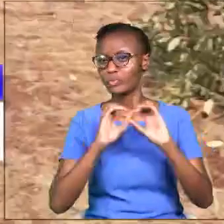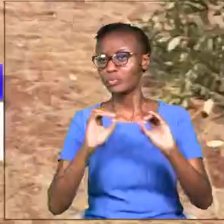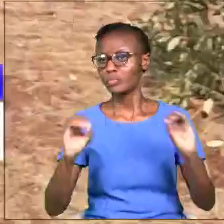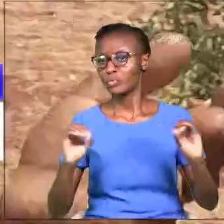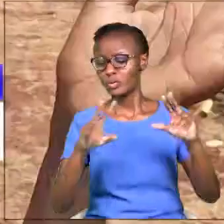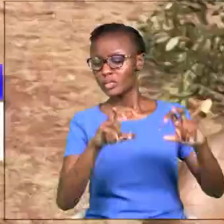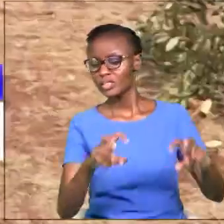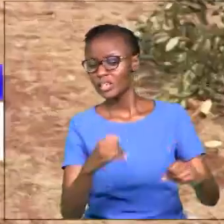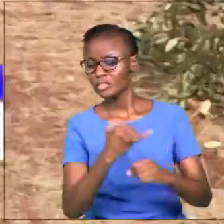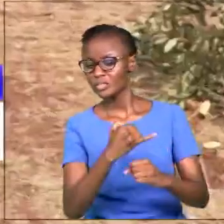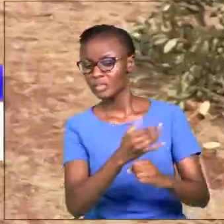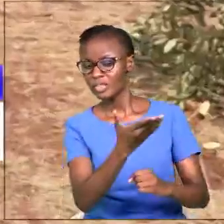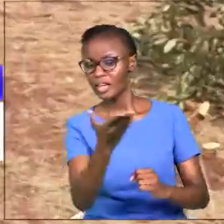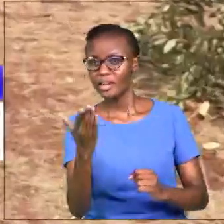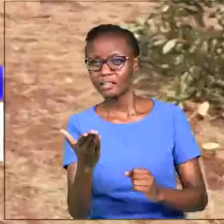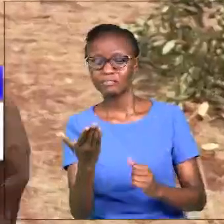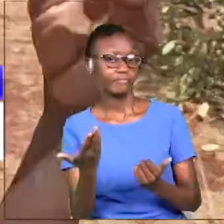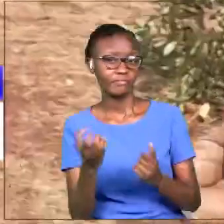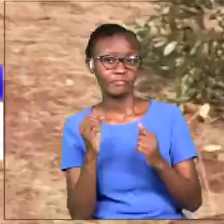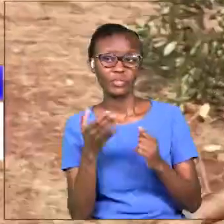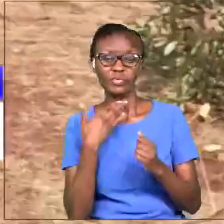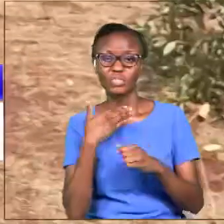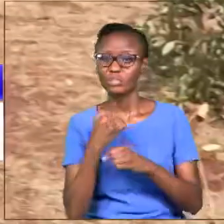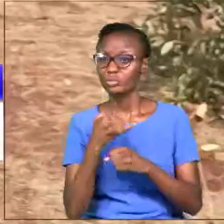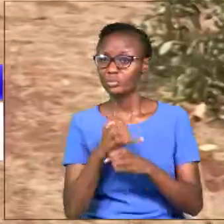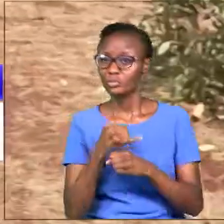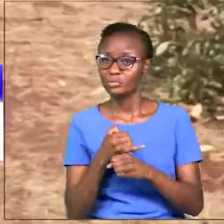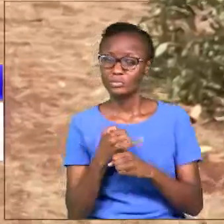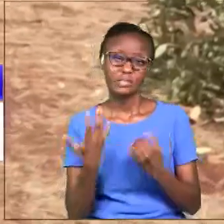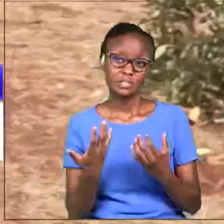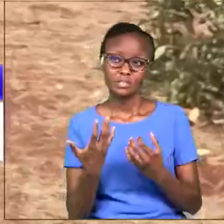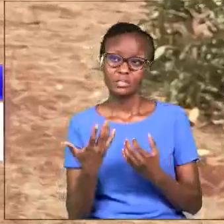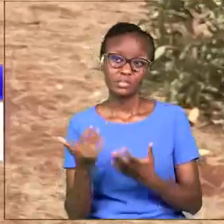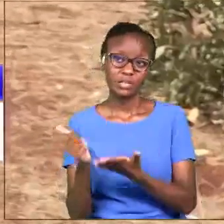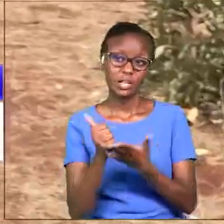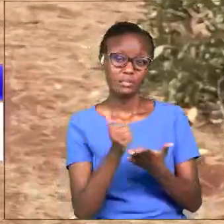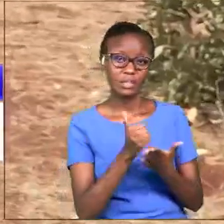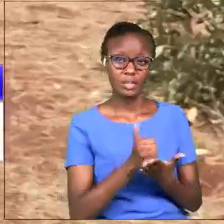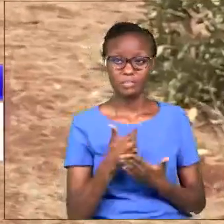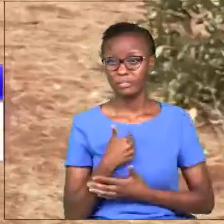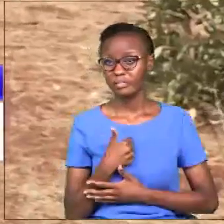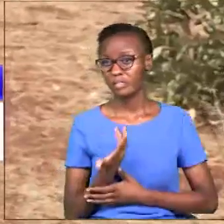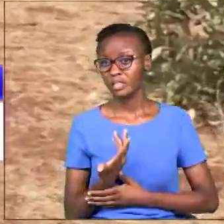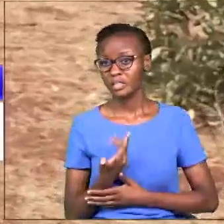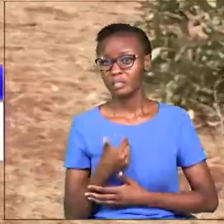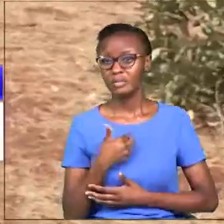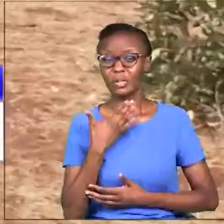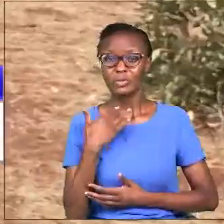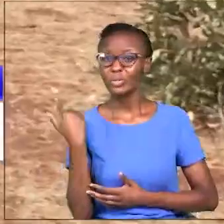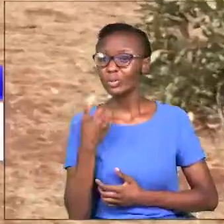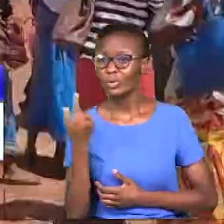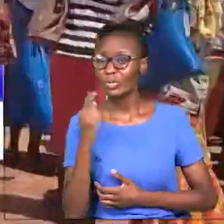huko. Tunaweza pata ama mwenzangu akipata na anaweza kunipatia hata kikombe ya mahindi nikabandikia